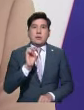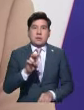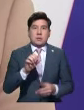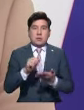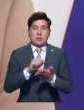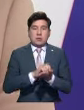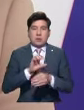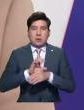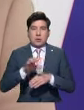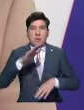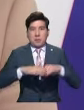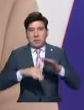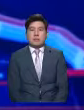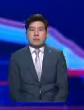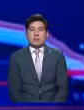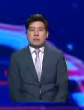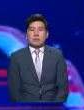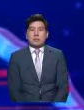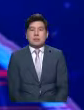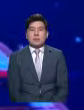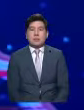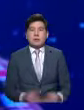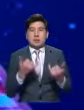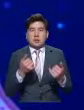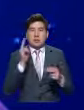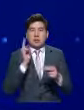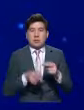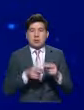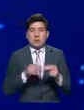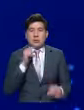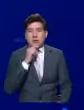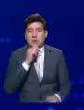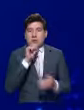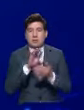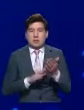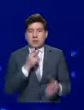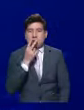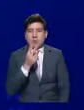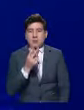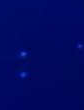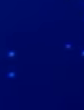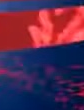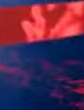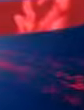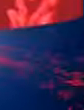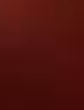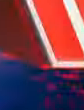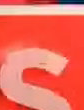практикалық сабақтарын солай өткізеді. Бүгінгі айтарымыз осы, енді орыс тіліндегі шығарылымды көріңіздер, аман болыңыздар.